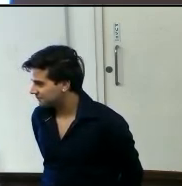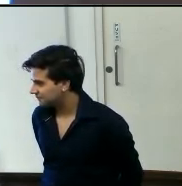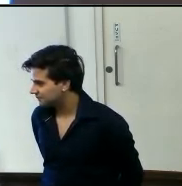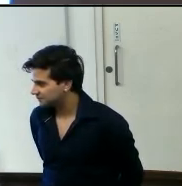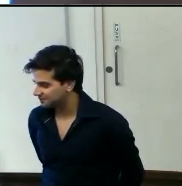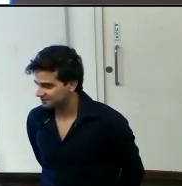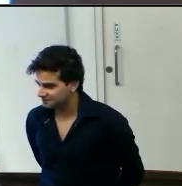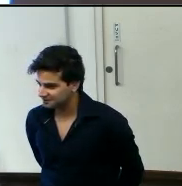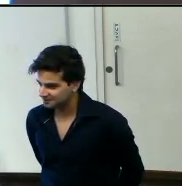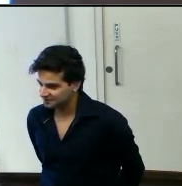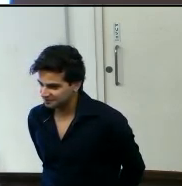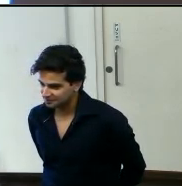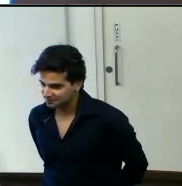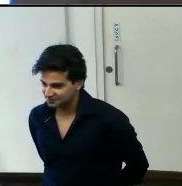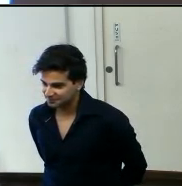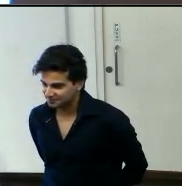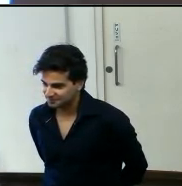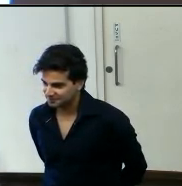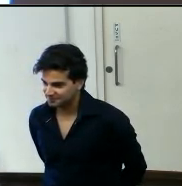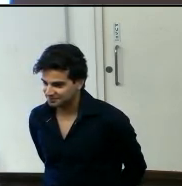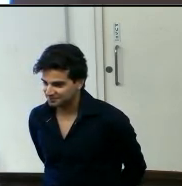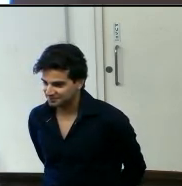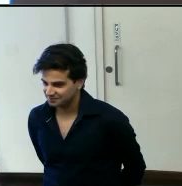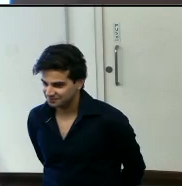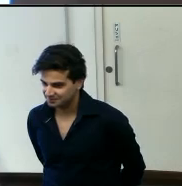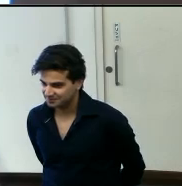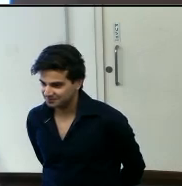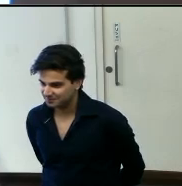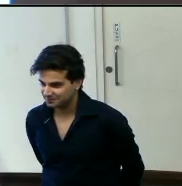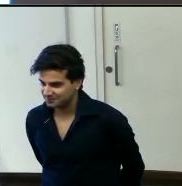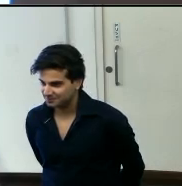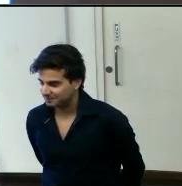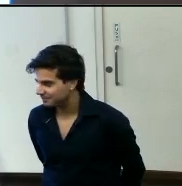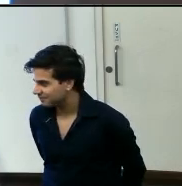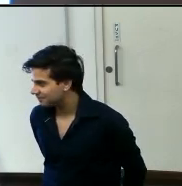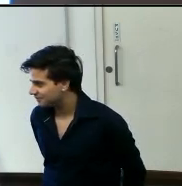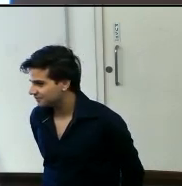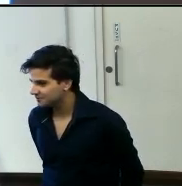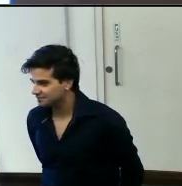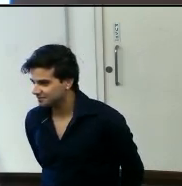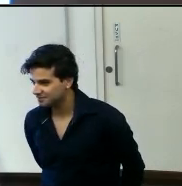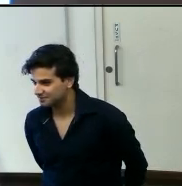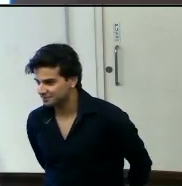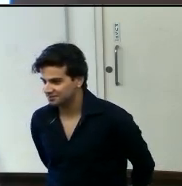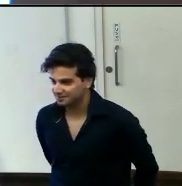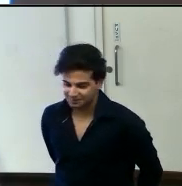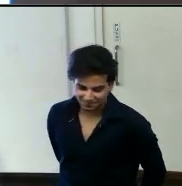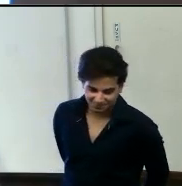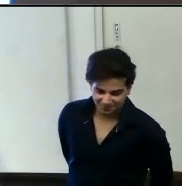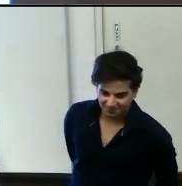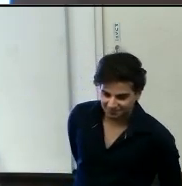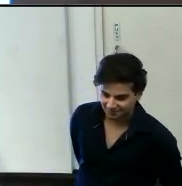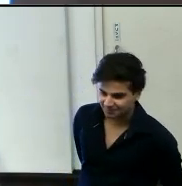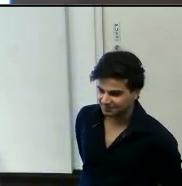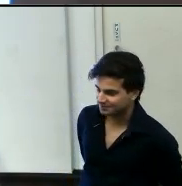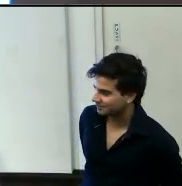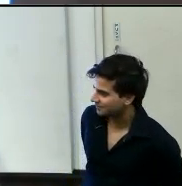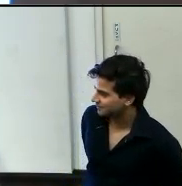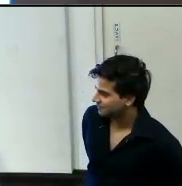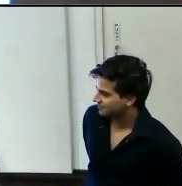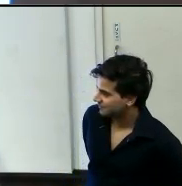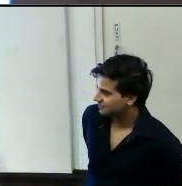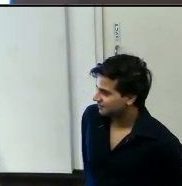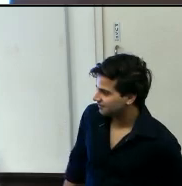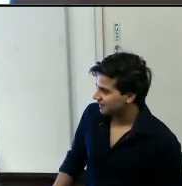ಅದು ಯಾವ್ಯಾವ ಆಕಾರದಲ್ಲಿ ಅದನ್ನು ಬರ್ದಿದ್ನೋ ಅದು ಕಾಗದನೇ ಅದು. ಯಾಕೆಂದ್ರೆ ನಮ್ಮ ಮನಸ್ಸಲ್ಲಿ ಕಾಗದ ಅಂದರೆ ಫ್ಲ್ಯಾಟ್. ಇಲ್ಲಿ ಅದ್ರದ್ದು ರೂಪ ಬದಲಾಗ್ತಾ